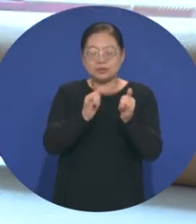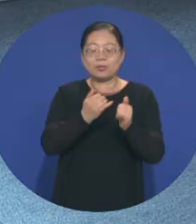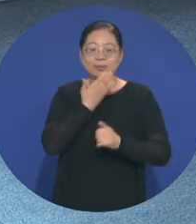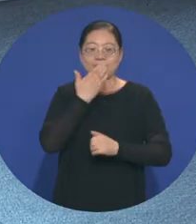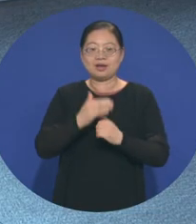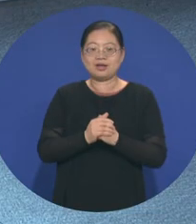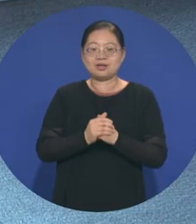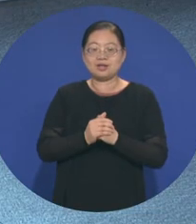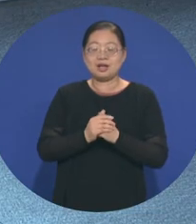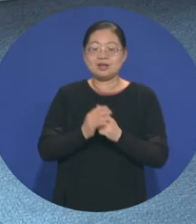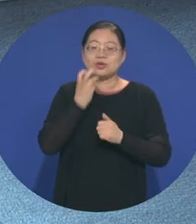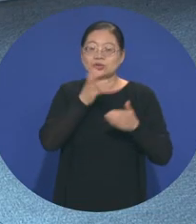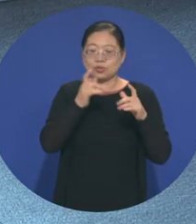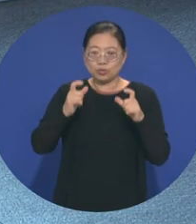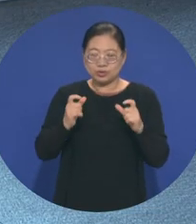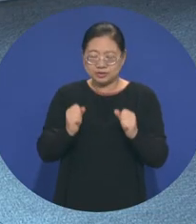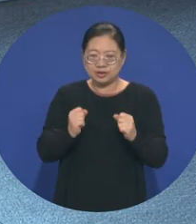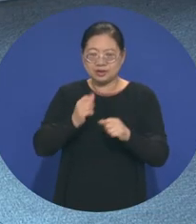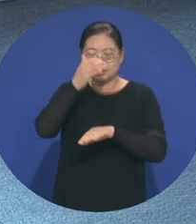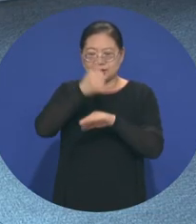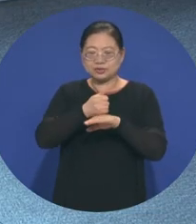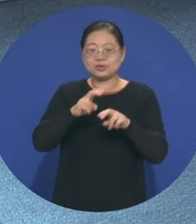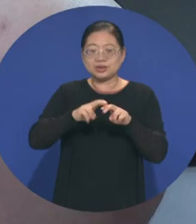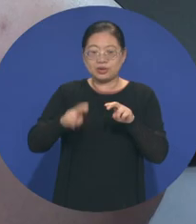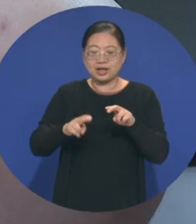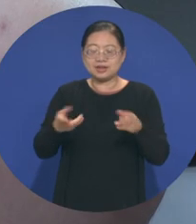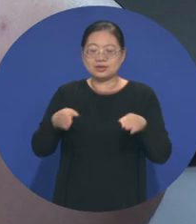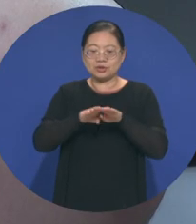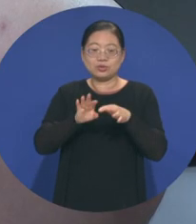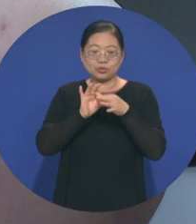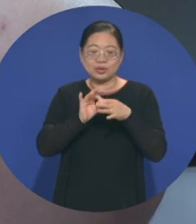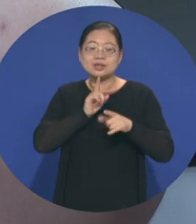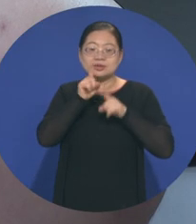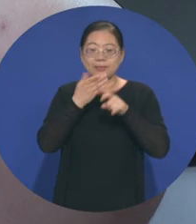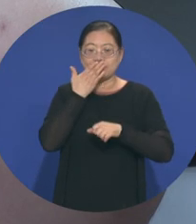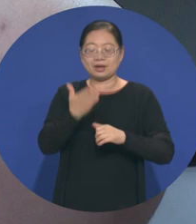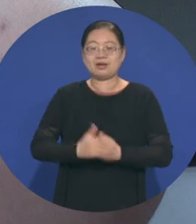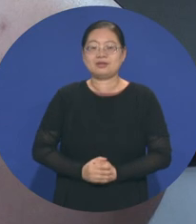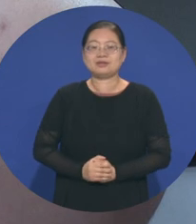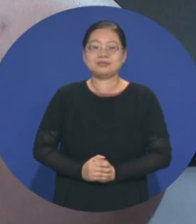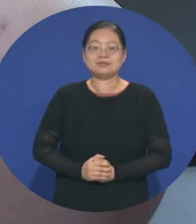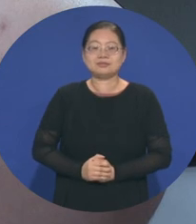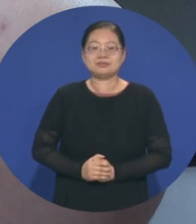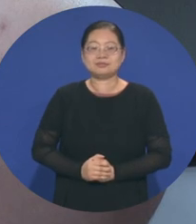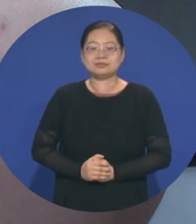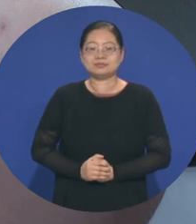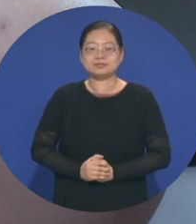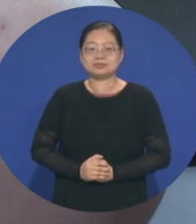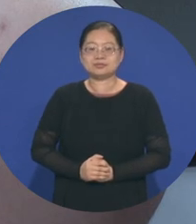있습니다 신청은 거주 중이거나 최종 소한 시설을 통해 신청하면 됩니다